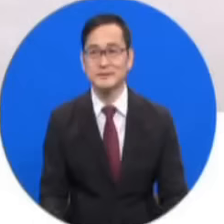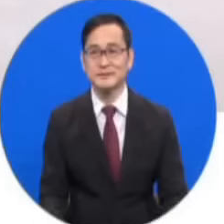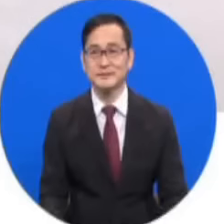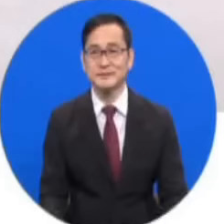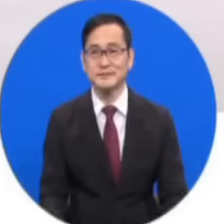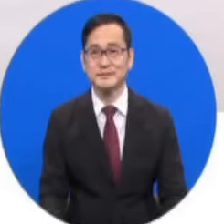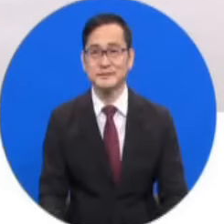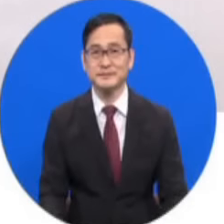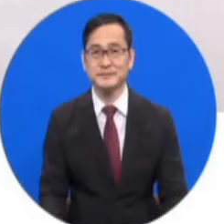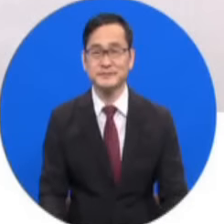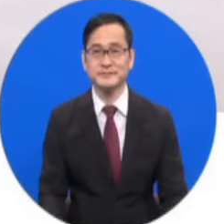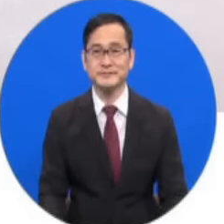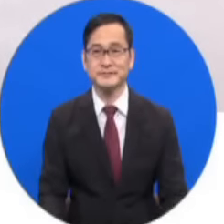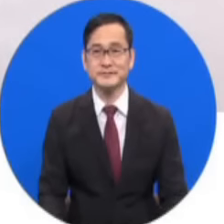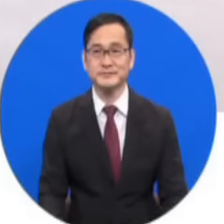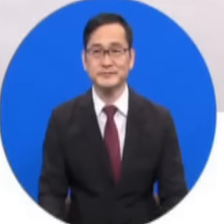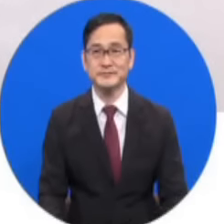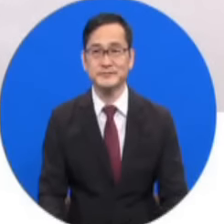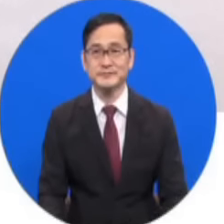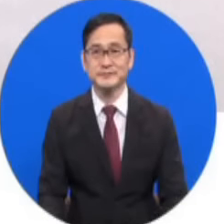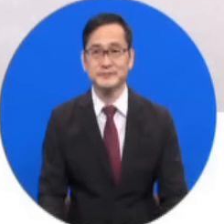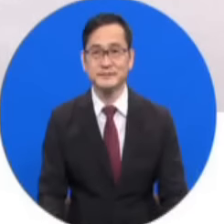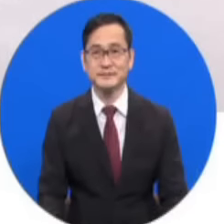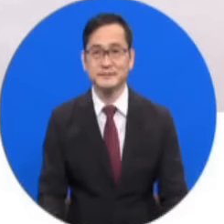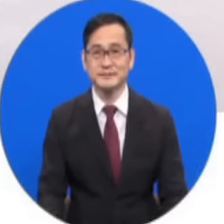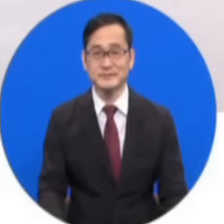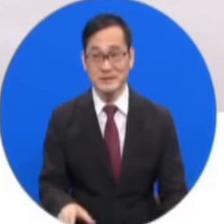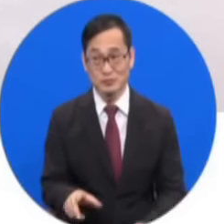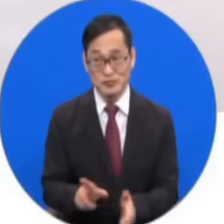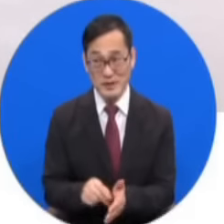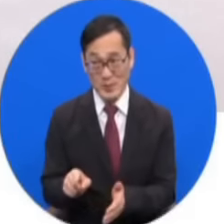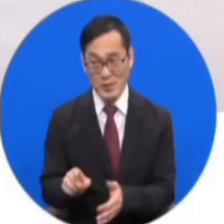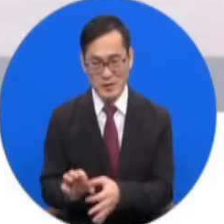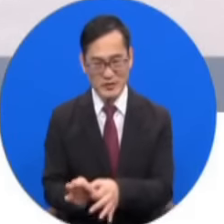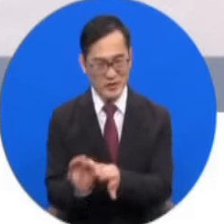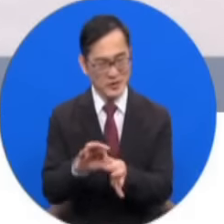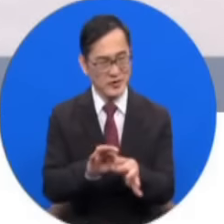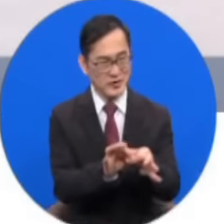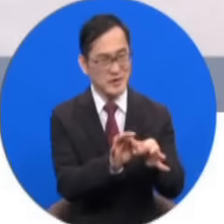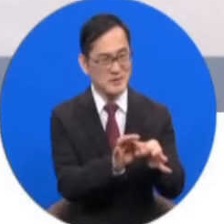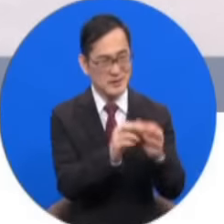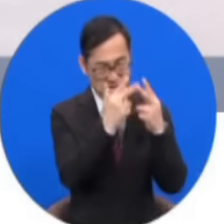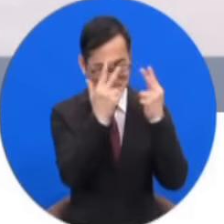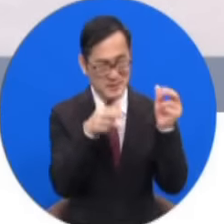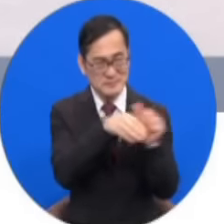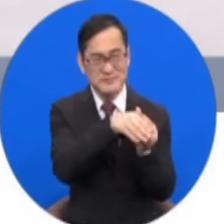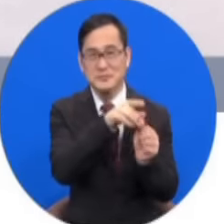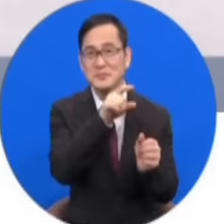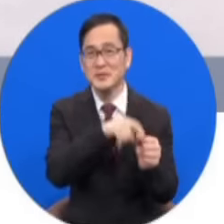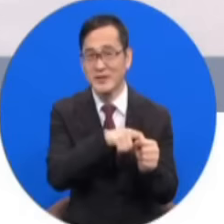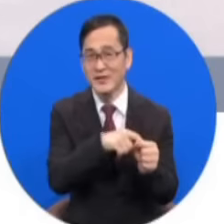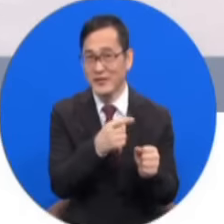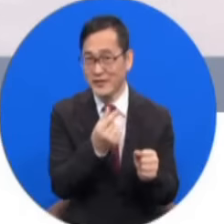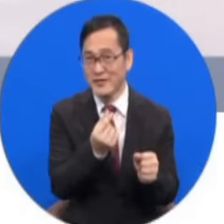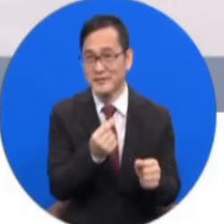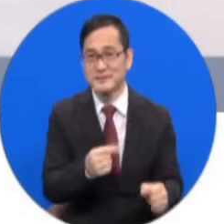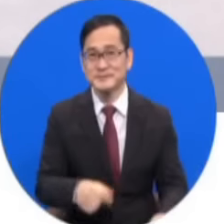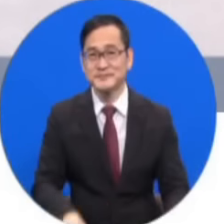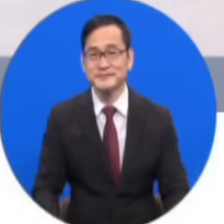문제 제기가 의도하는 반은 뭐 명확해 보입니다 연결 연결시켜서 이재명 대표와